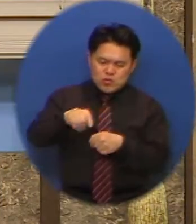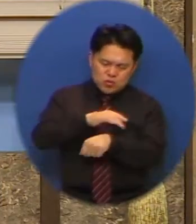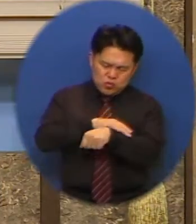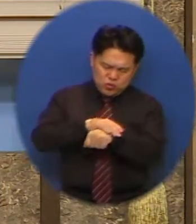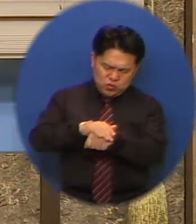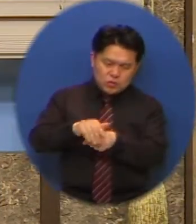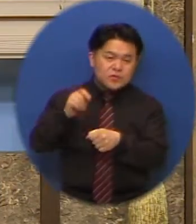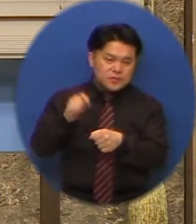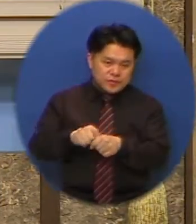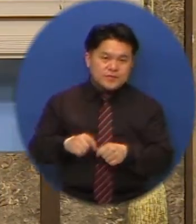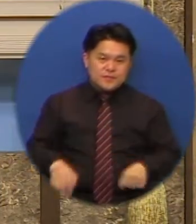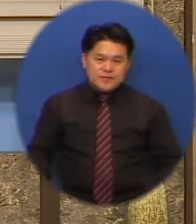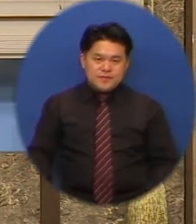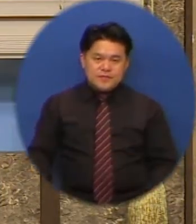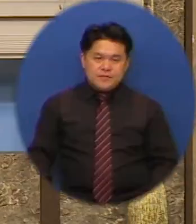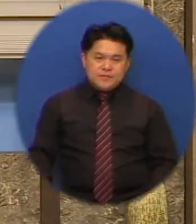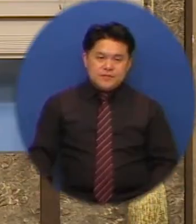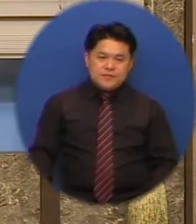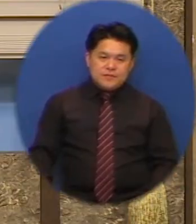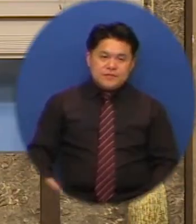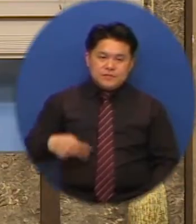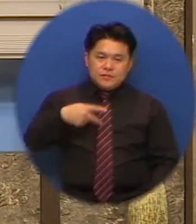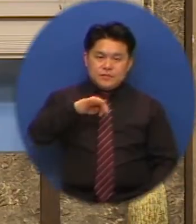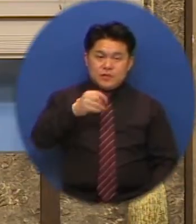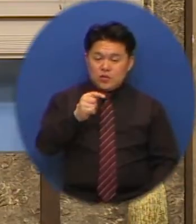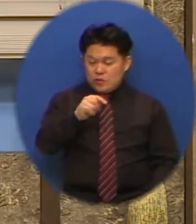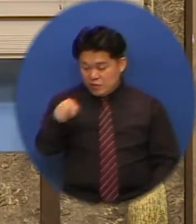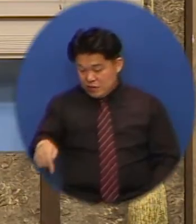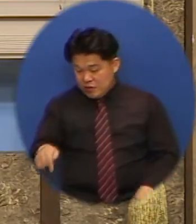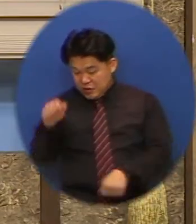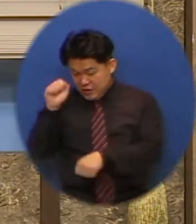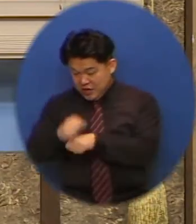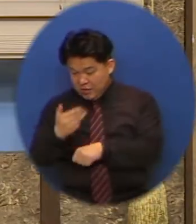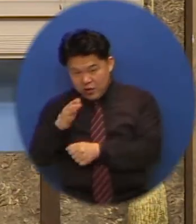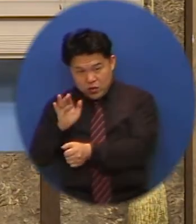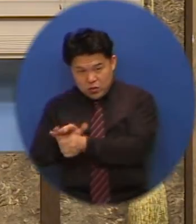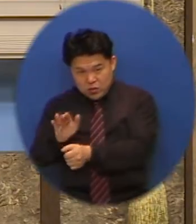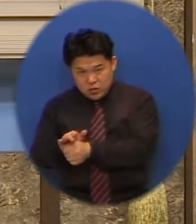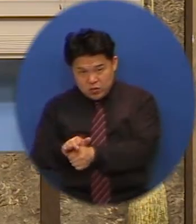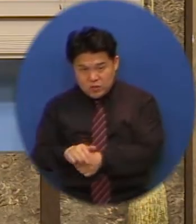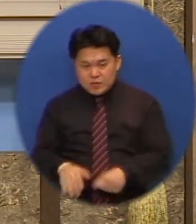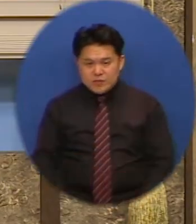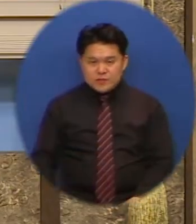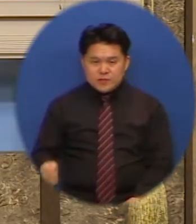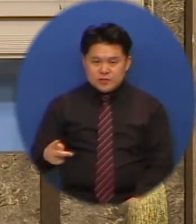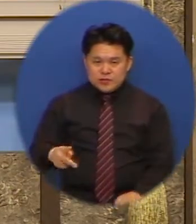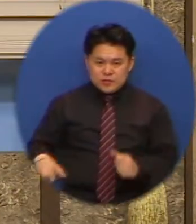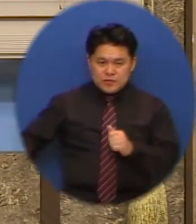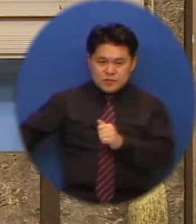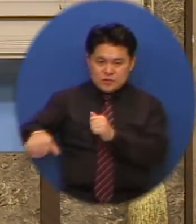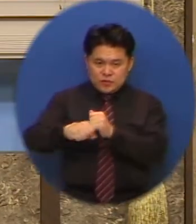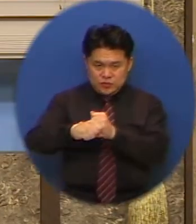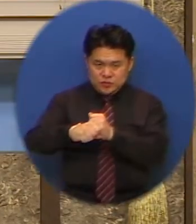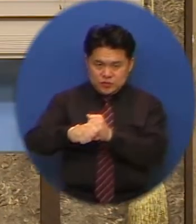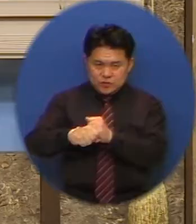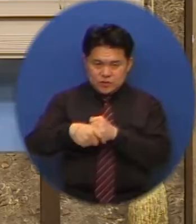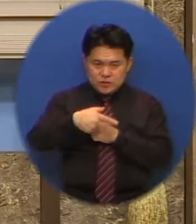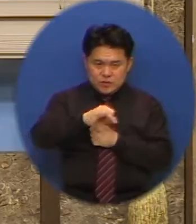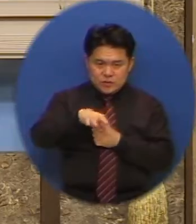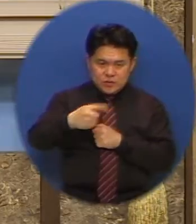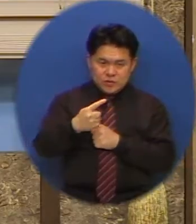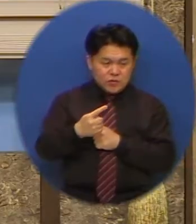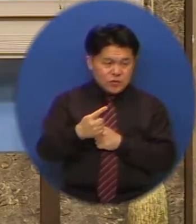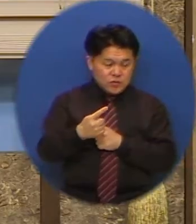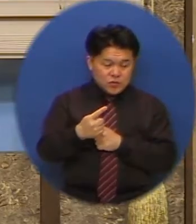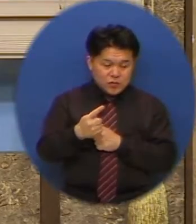하게 그러면 시도는 시군구가 제대로 할 수 있게 도와주고 몇 개 시군구를 이제 통합해서